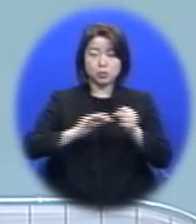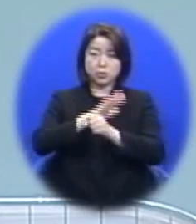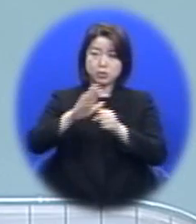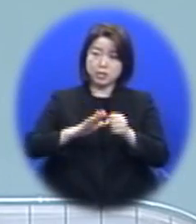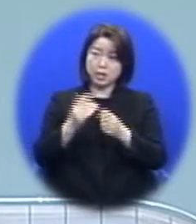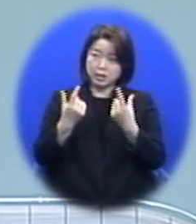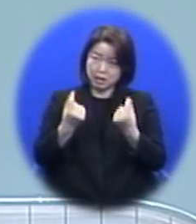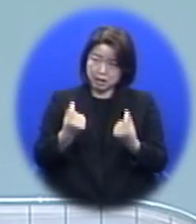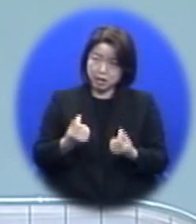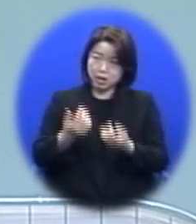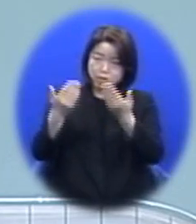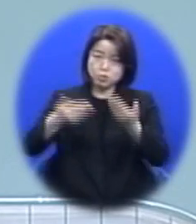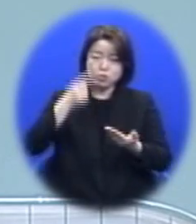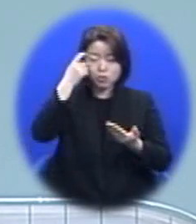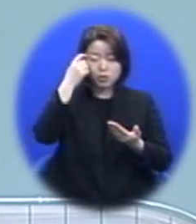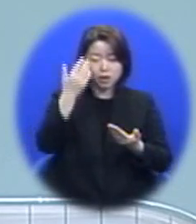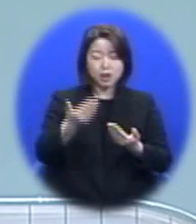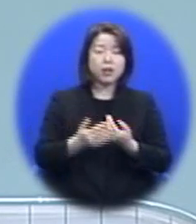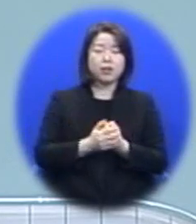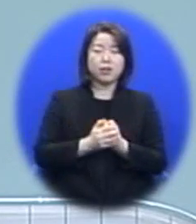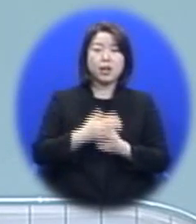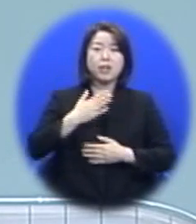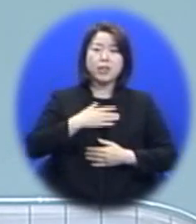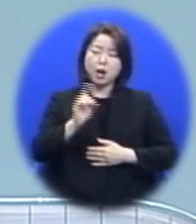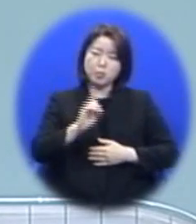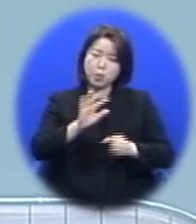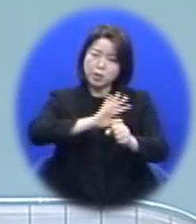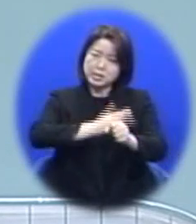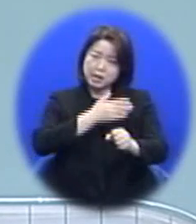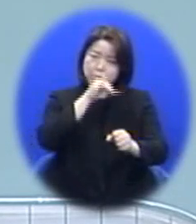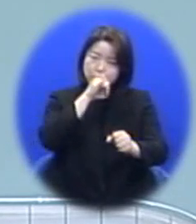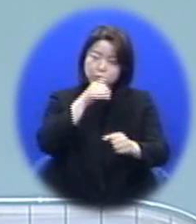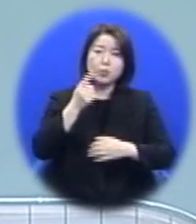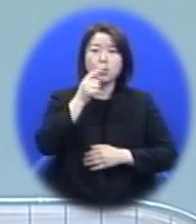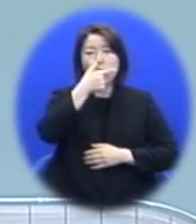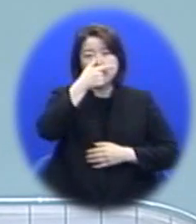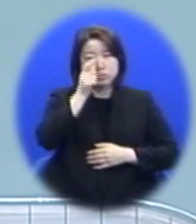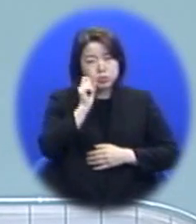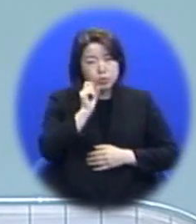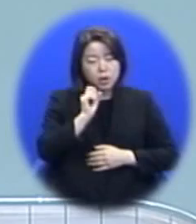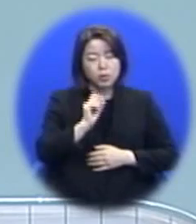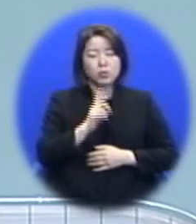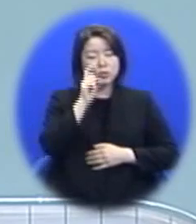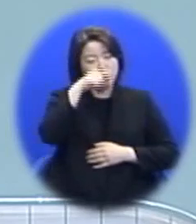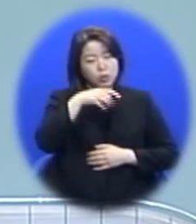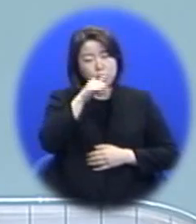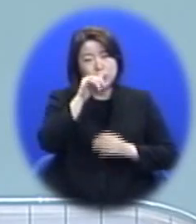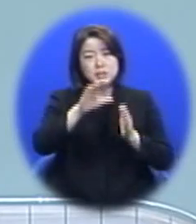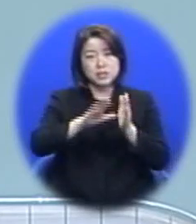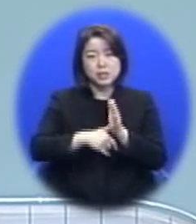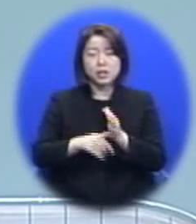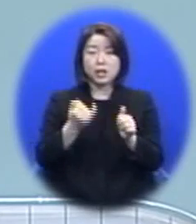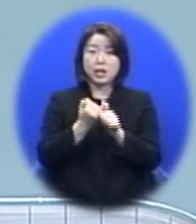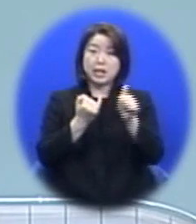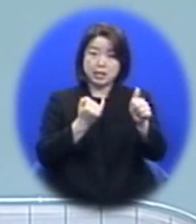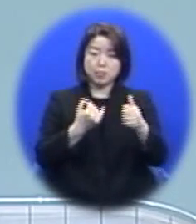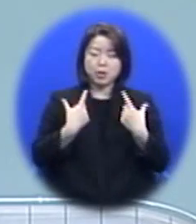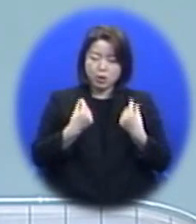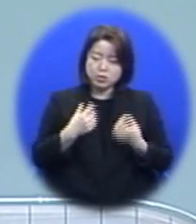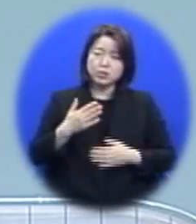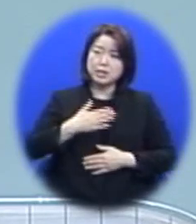줄까? 내가 무슨 잘못이 있고 부족하고 허물이 있을 때 남편이 여전히 나를